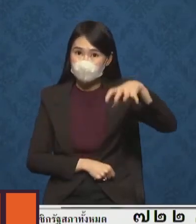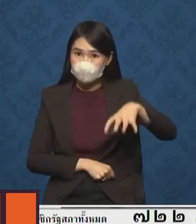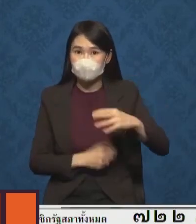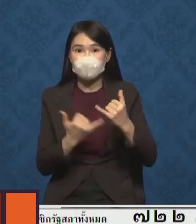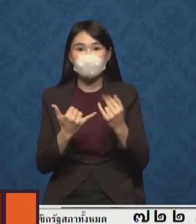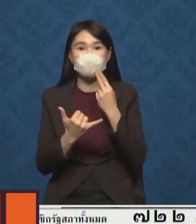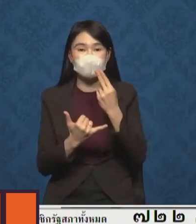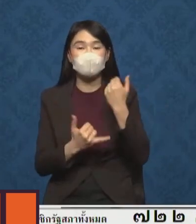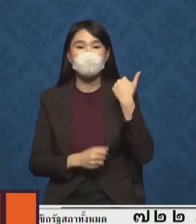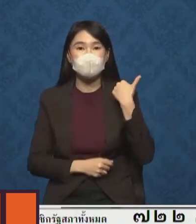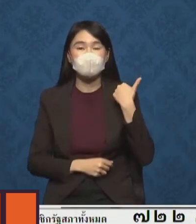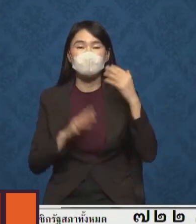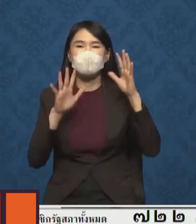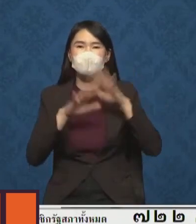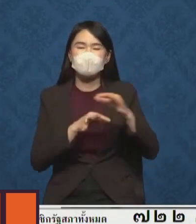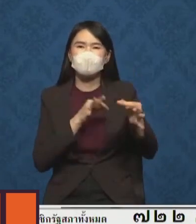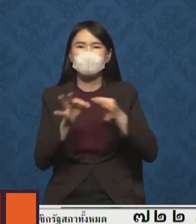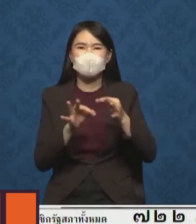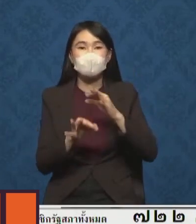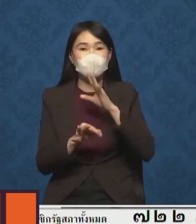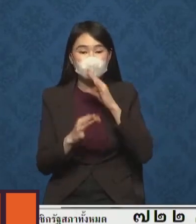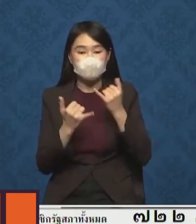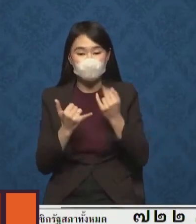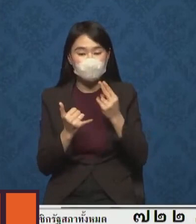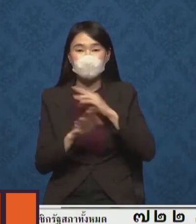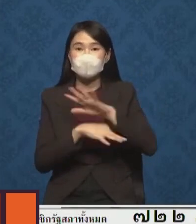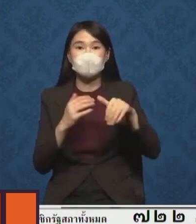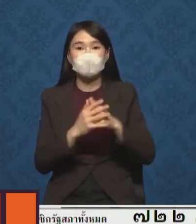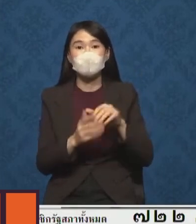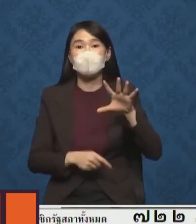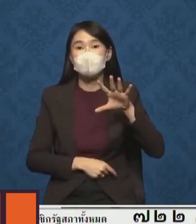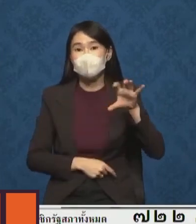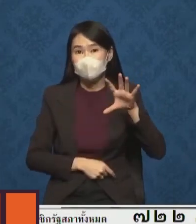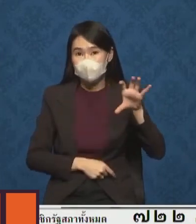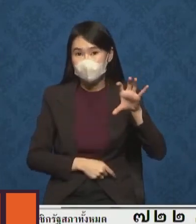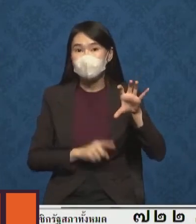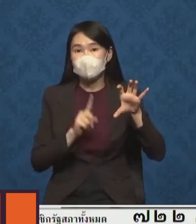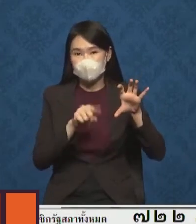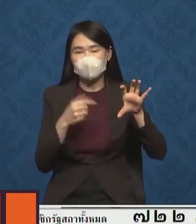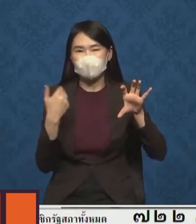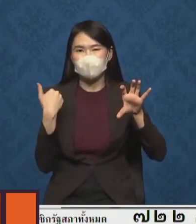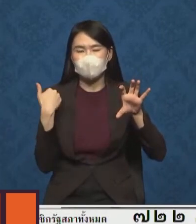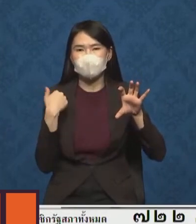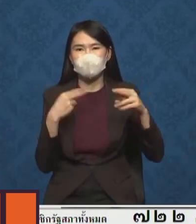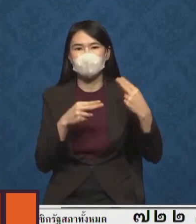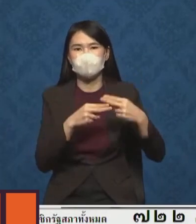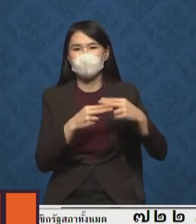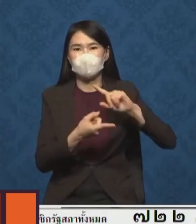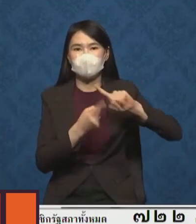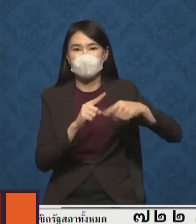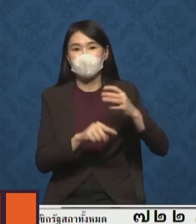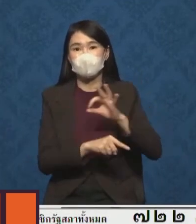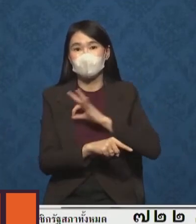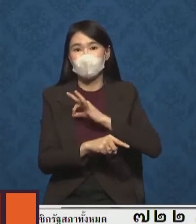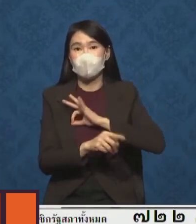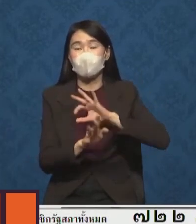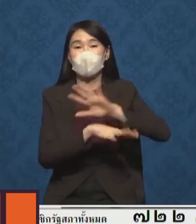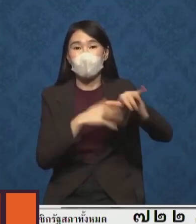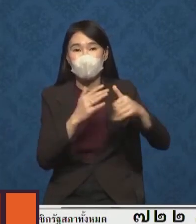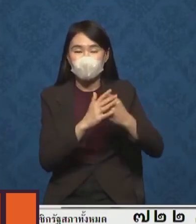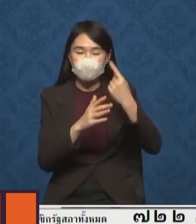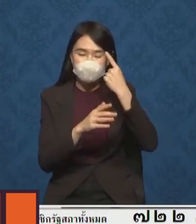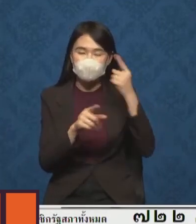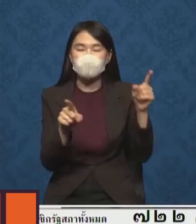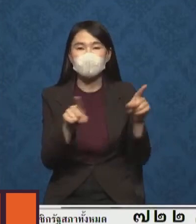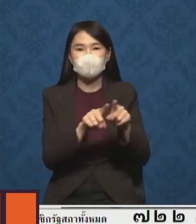นพูดกแค่ง Ganz ก็คือในวนที่เรามีทั้หมด 500 คนจะต้องได้รายชื่อของเพอนสมาชิกที่เห็นตรง